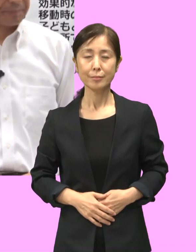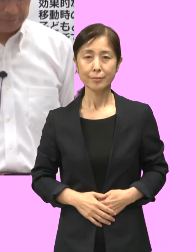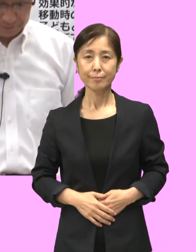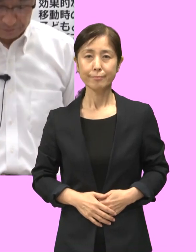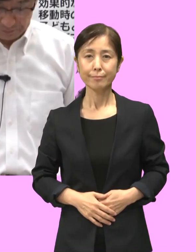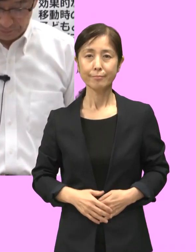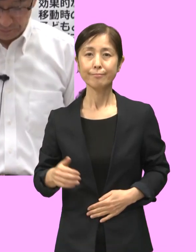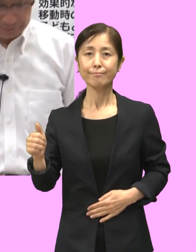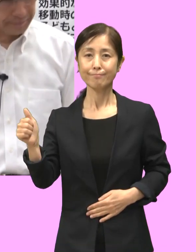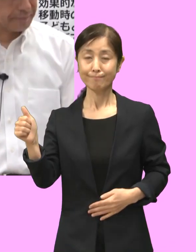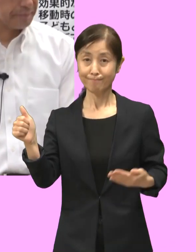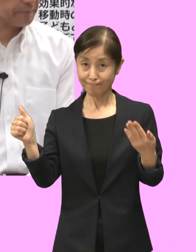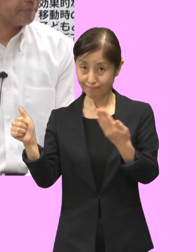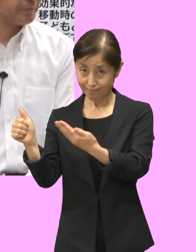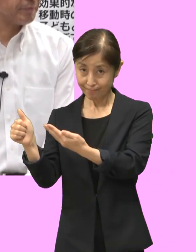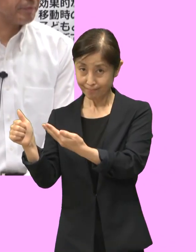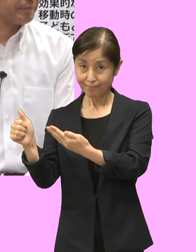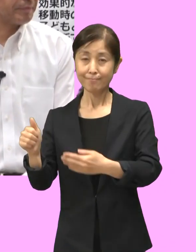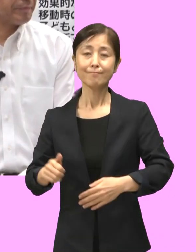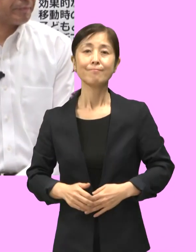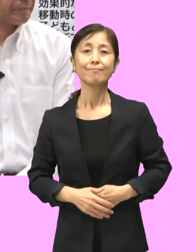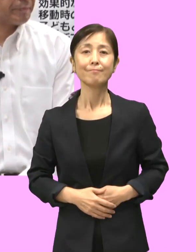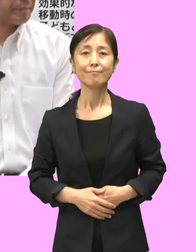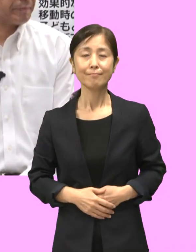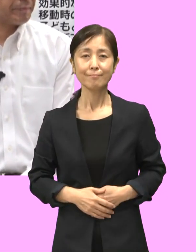い、朝日さんどうぞ。